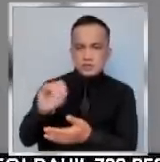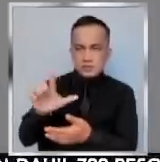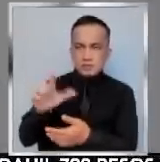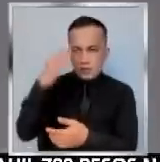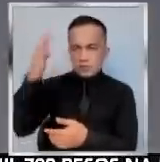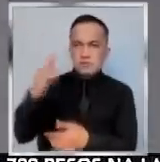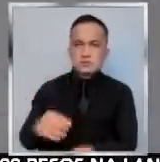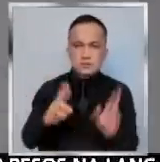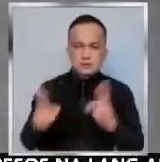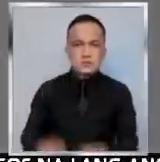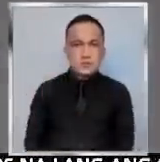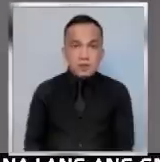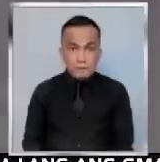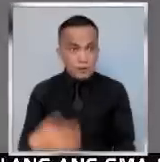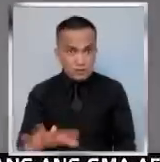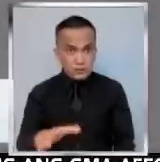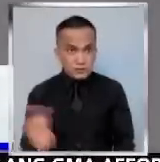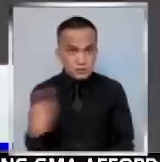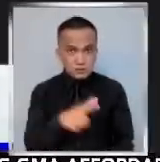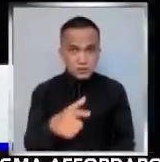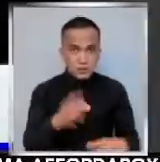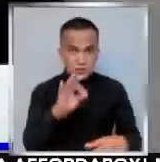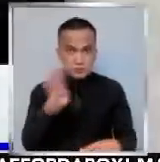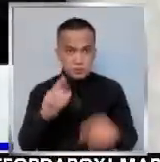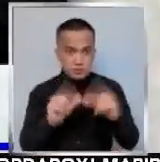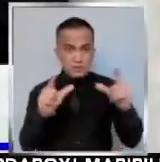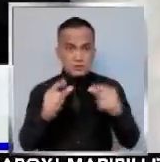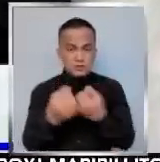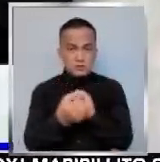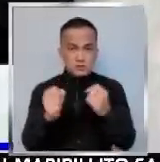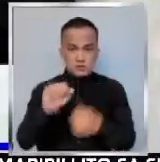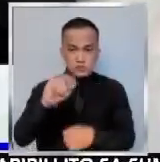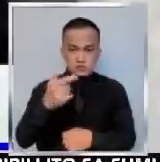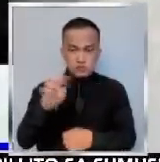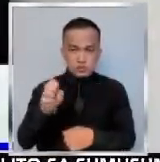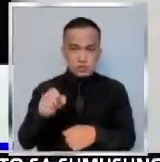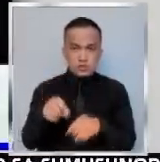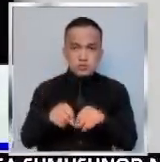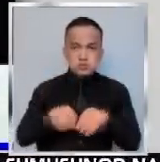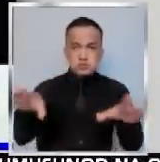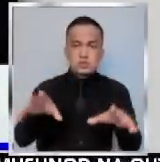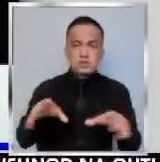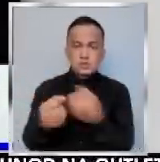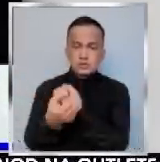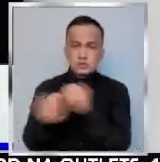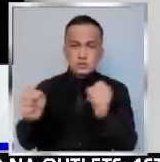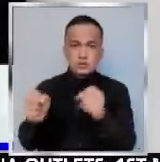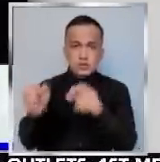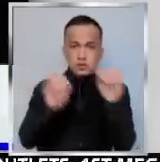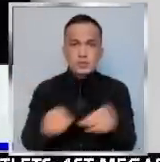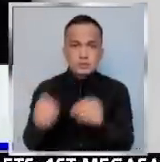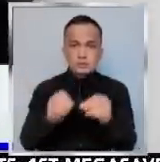you. Nakapag-Facebook Live pa ang rescuer na si George Agustin matapos silang i-deploy para sa rescue operation sa gitna ng bahang dulot